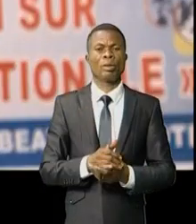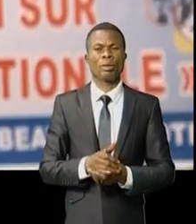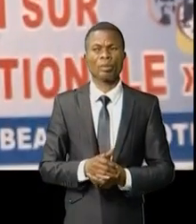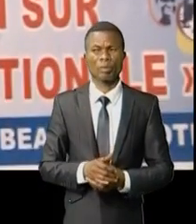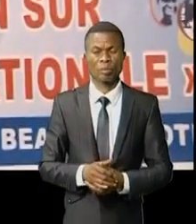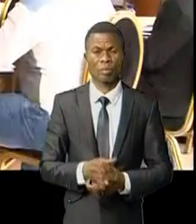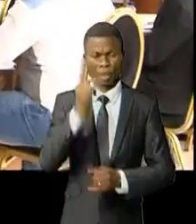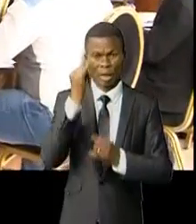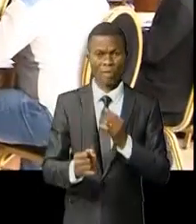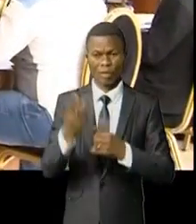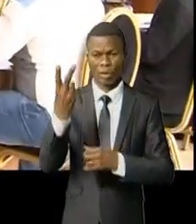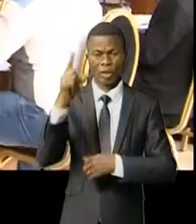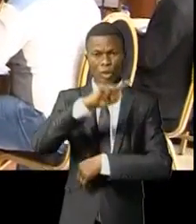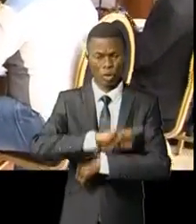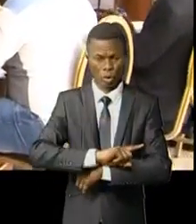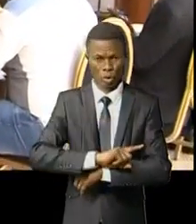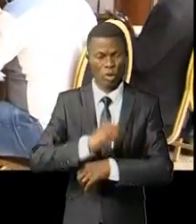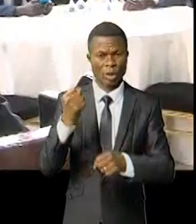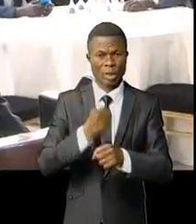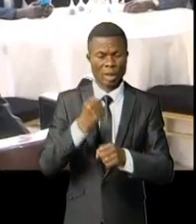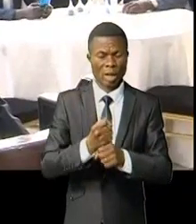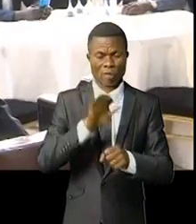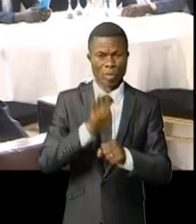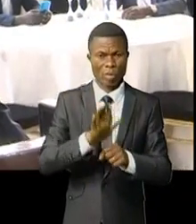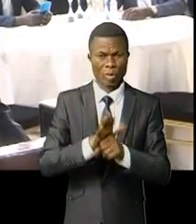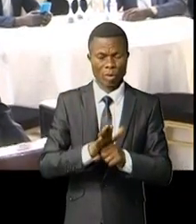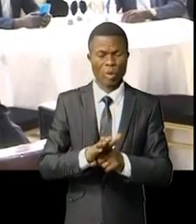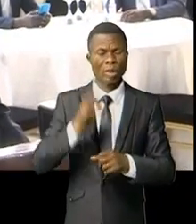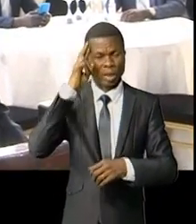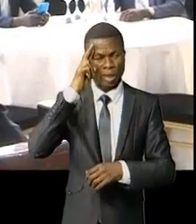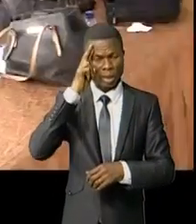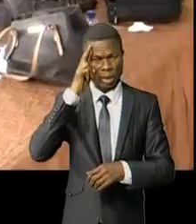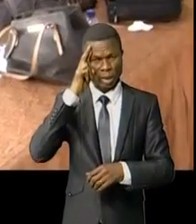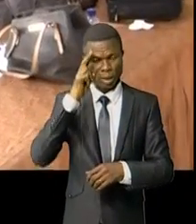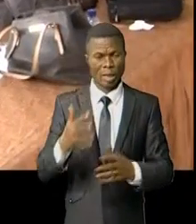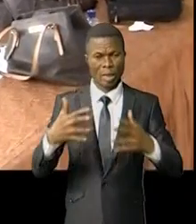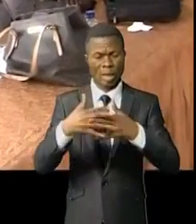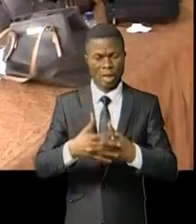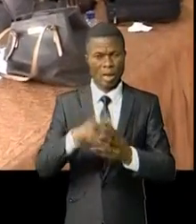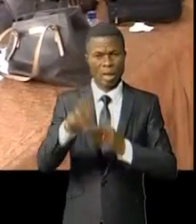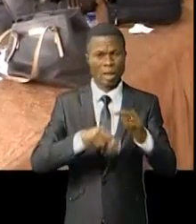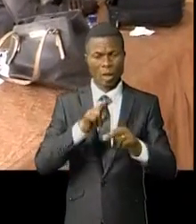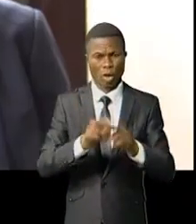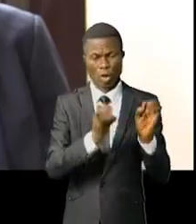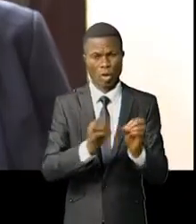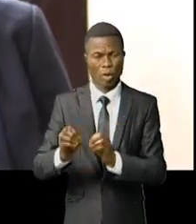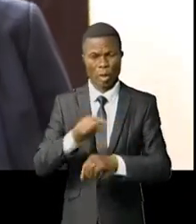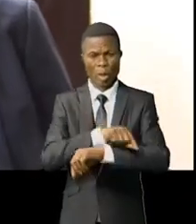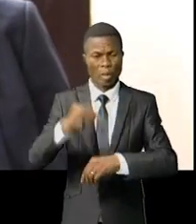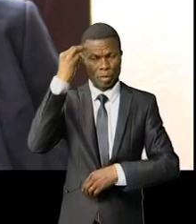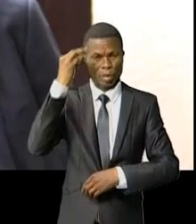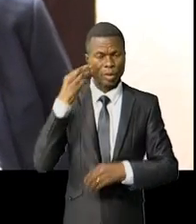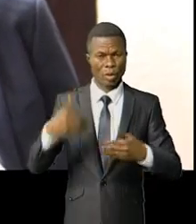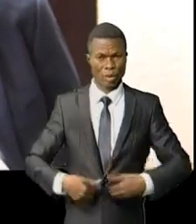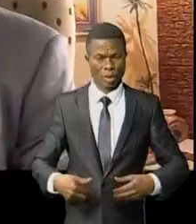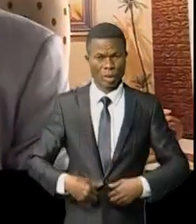Au terme de 2 journées laborieuses, des travaux sur l'atelier des réflexions sur la cohésion nationale organisée par le ministère de la Jeunesse